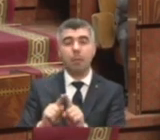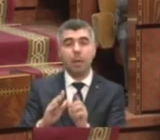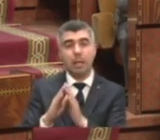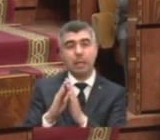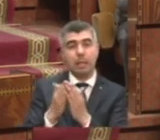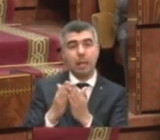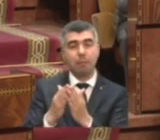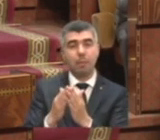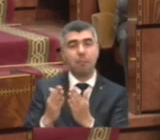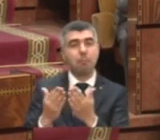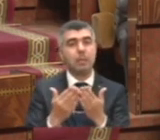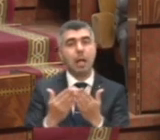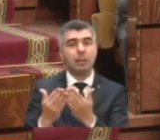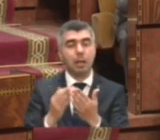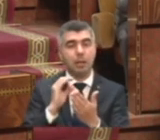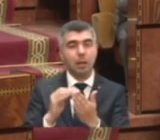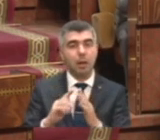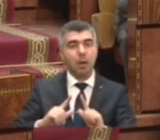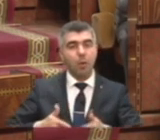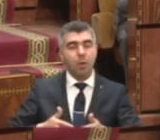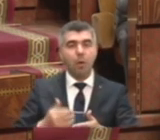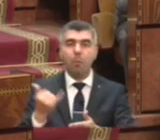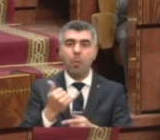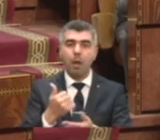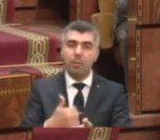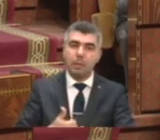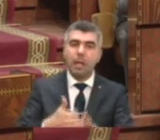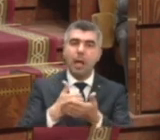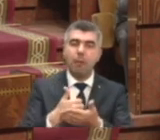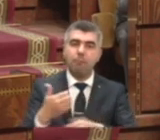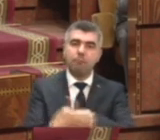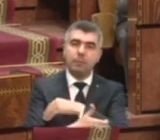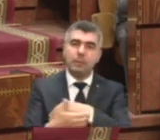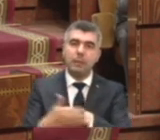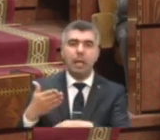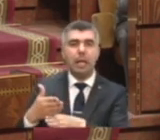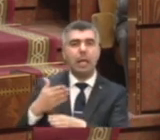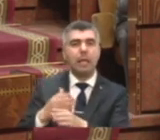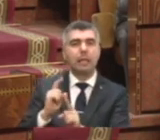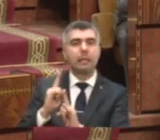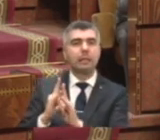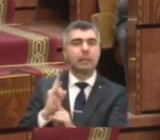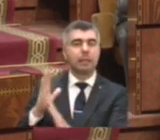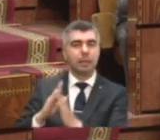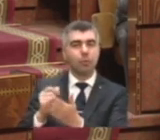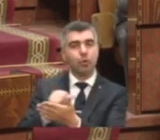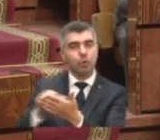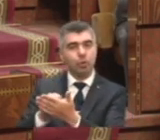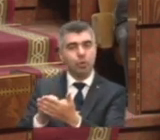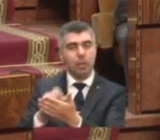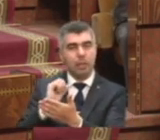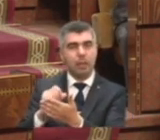أن تعود لتلعب دورها التربوي في دعم التلاميذ والأسر المعوزة كما كانت سابقا، وذلك عبر شراء الكتب